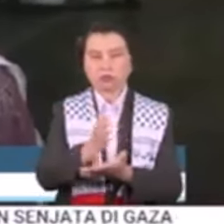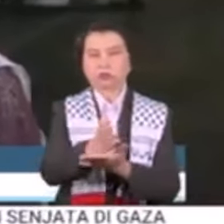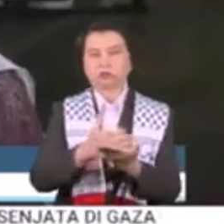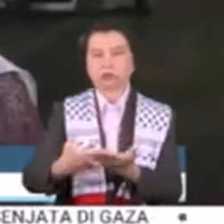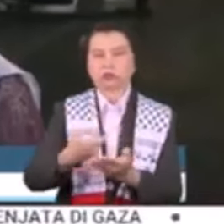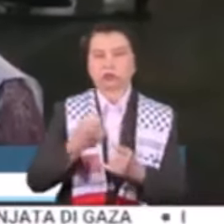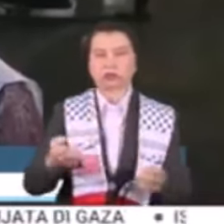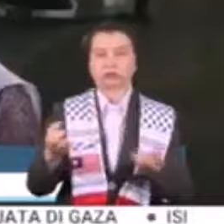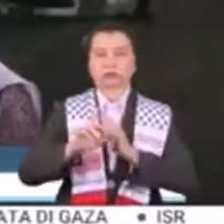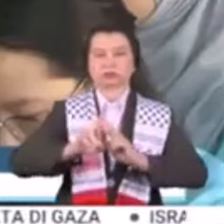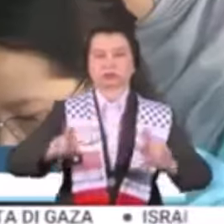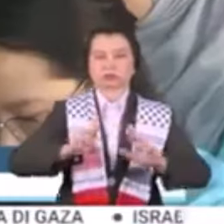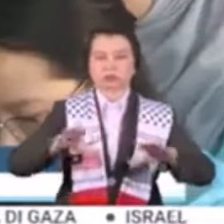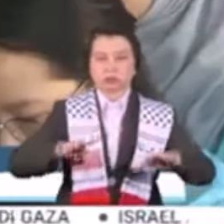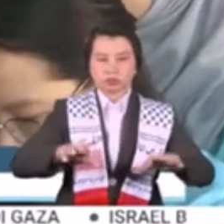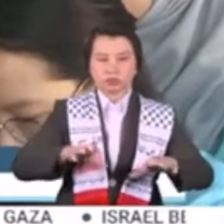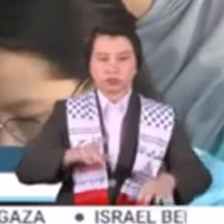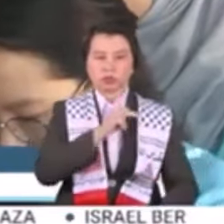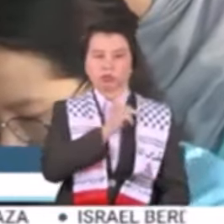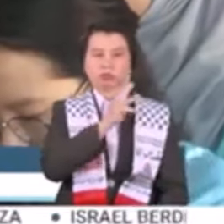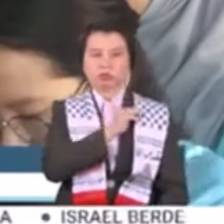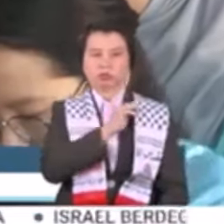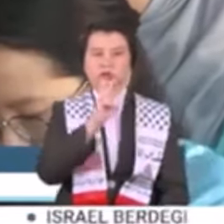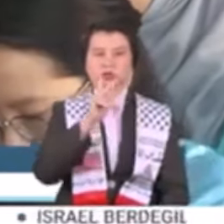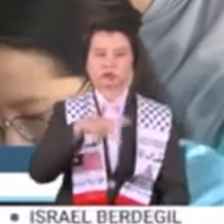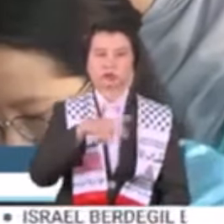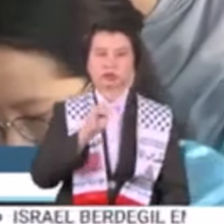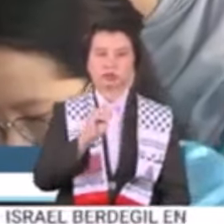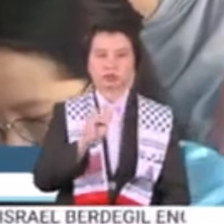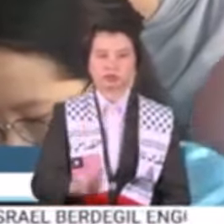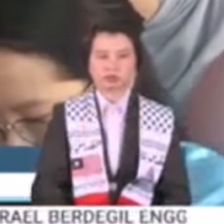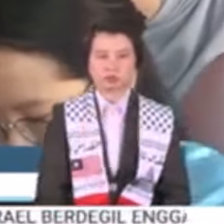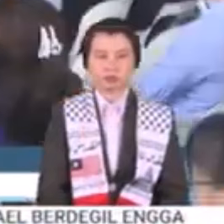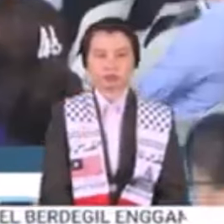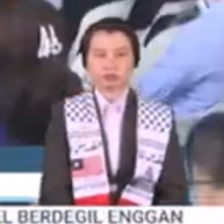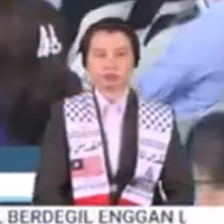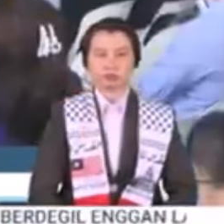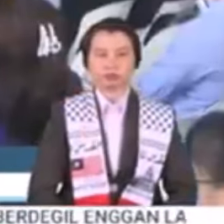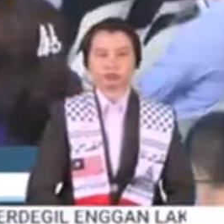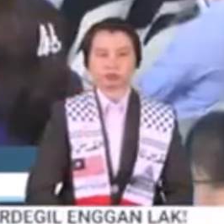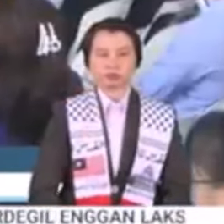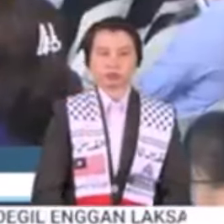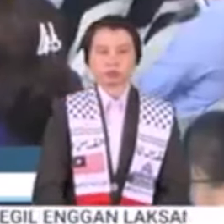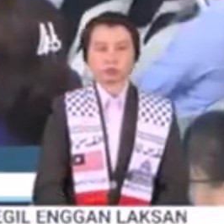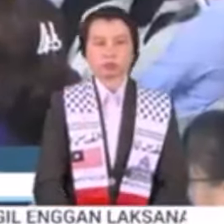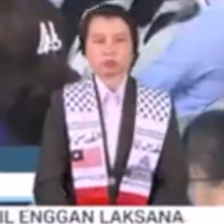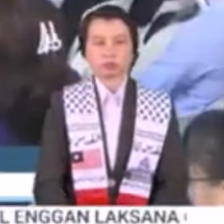sebahagian daripada persiapan dilakukan kementeriannya.